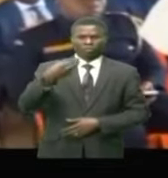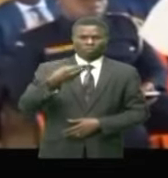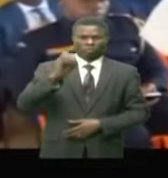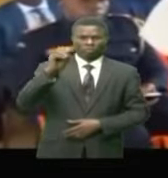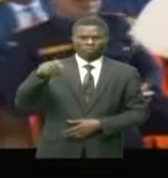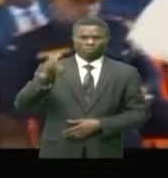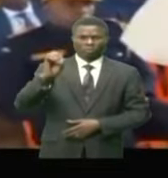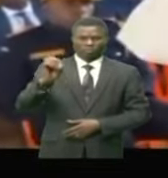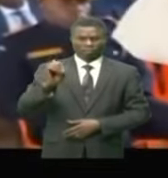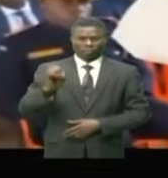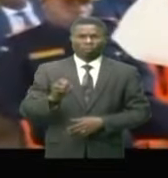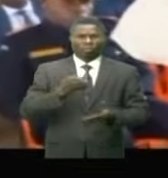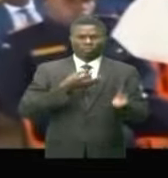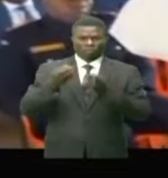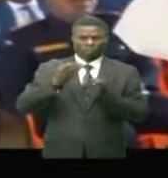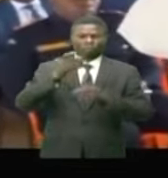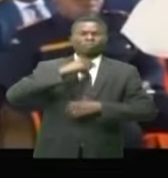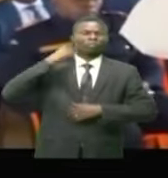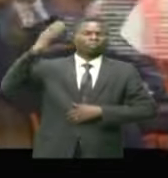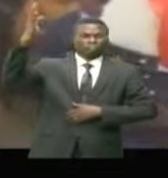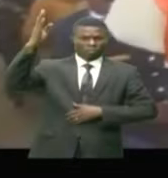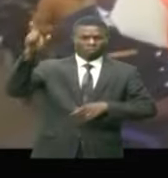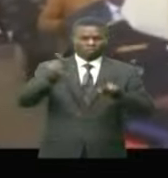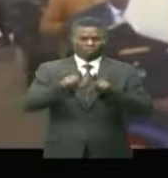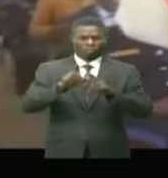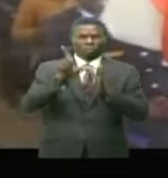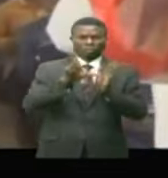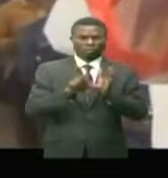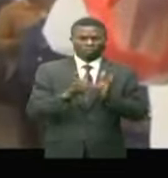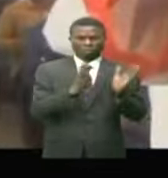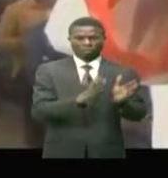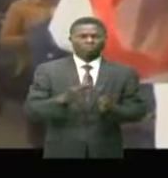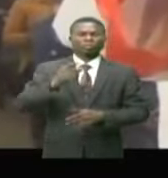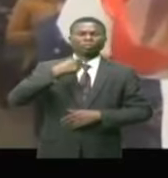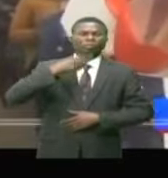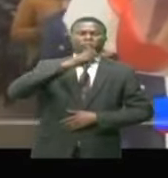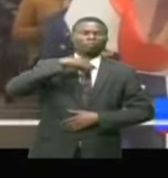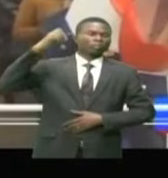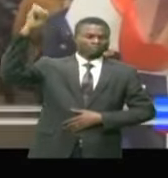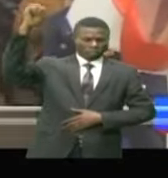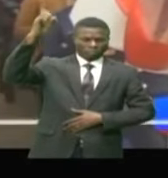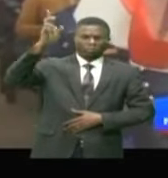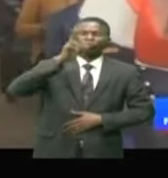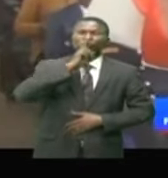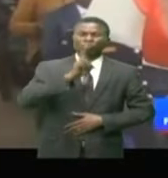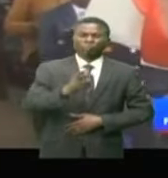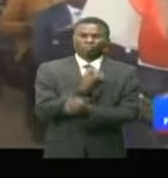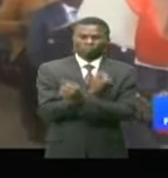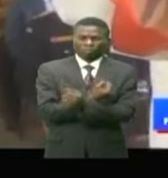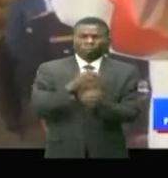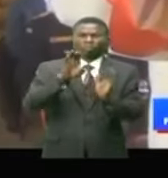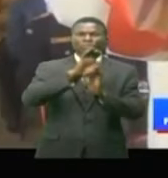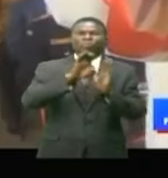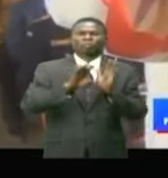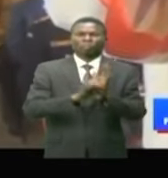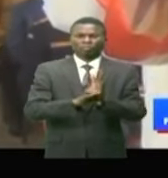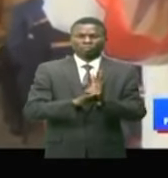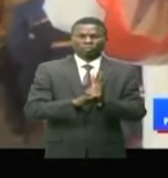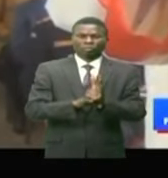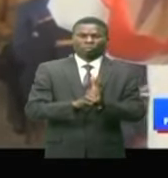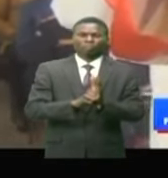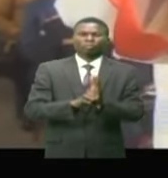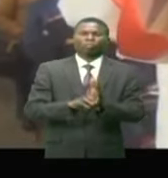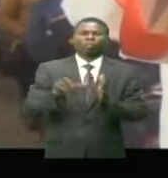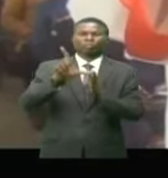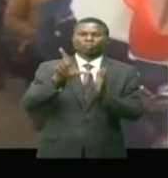renouvelle son serment statutaire conformément à la loi. Je jure de respecter la Constitution et les lois de